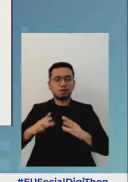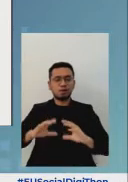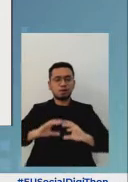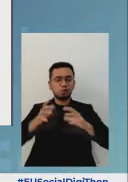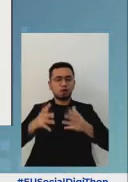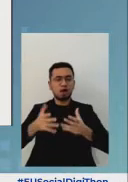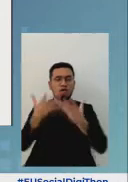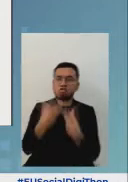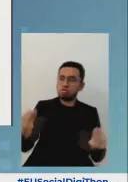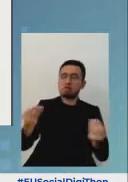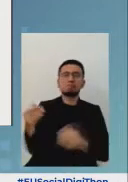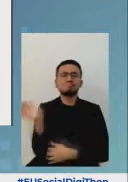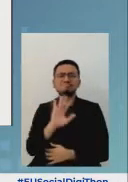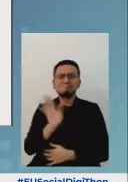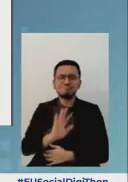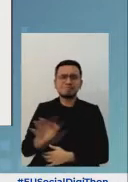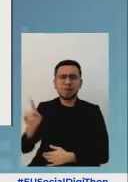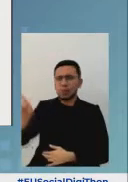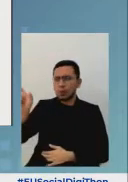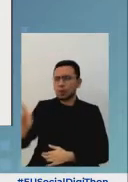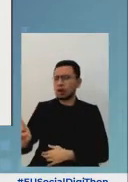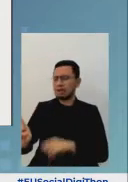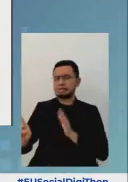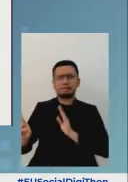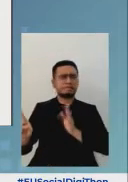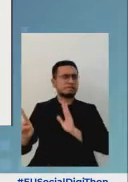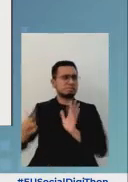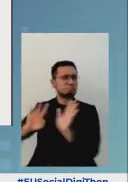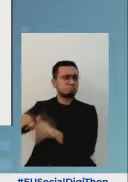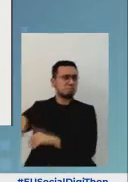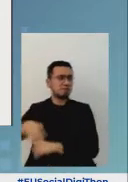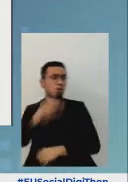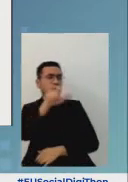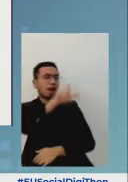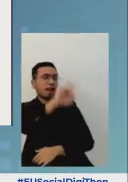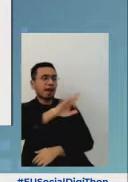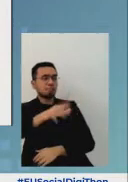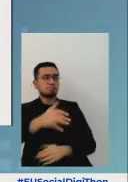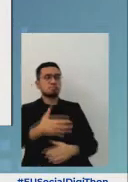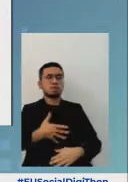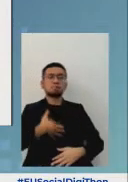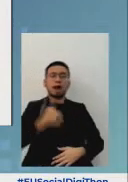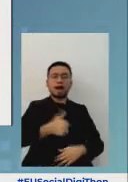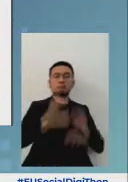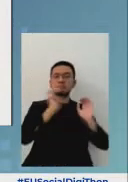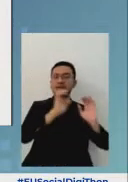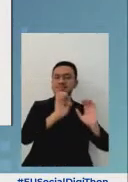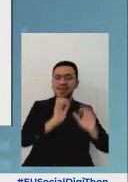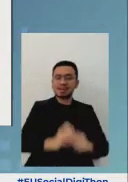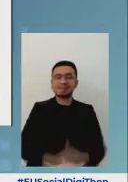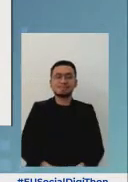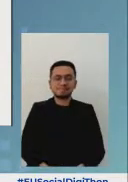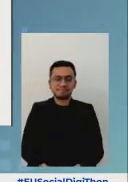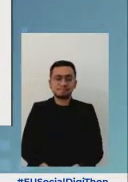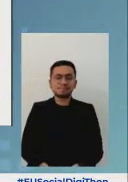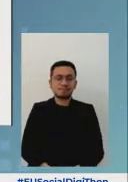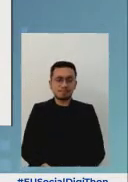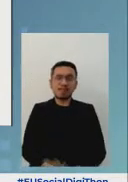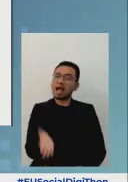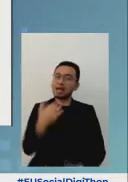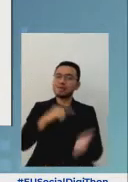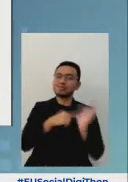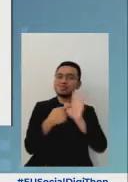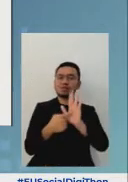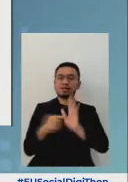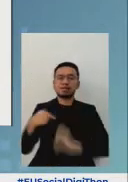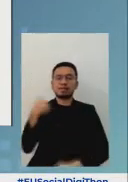neraka. Enggak lah, dia menang kalau kayak gitu. Enggak, kita enggak boleh bikin dia menang ya. Tunjukkan bahwa we are a winner. Ya, we can do it.